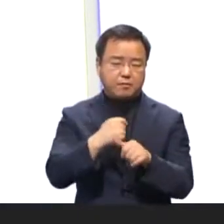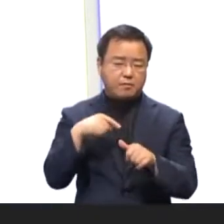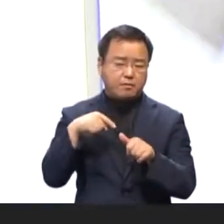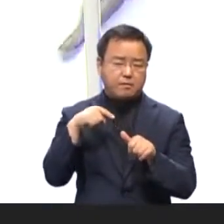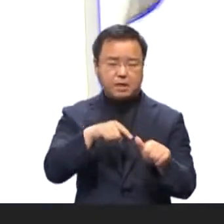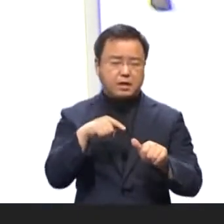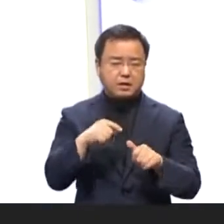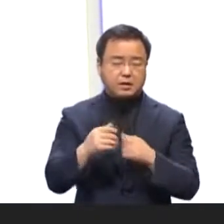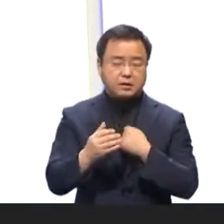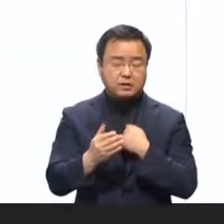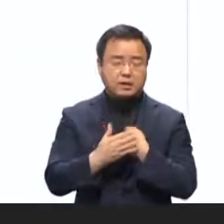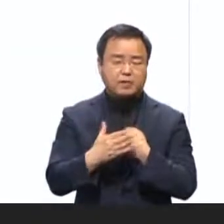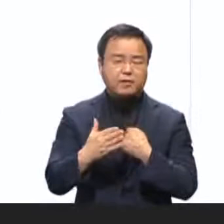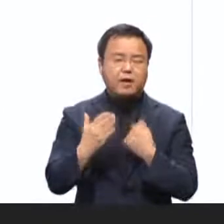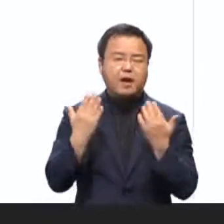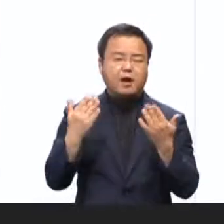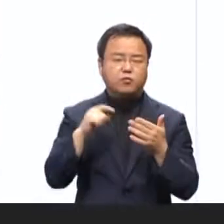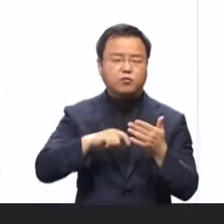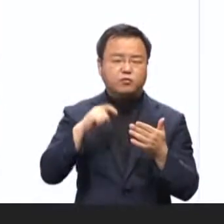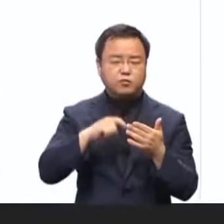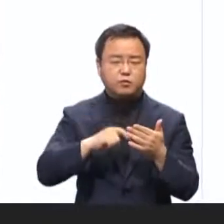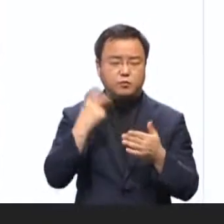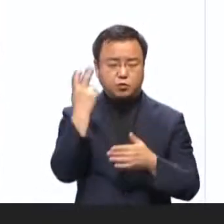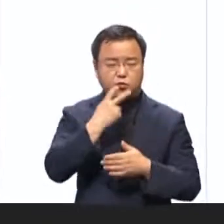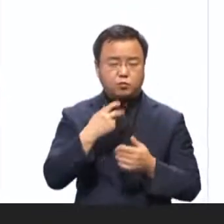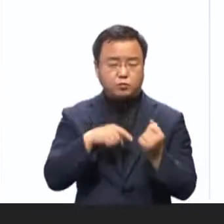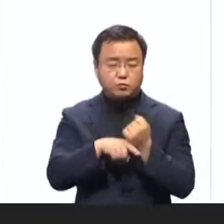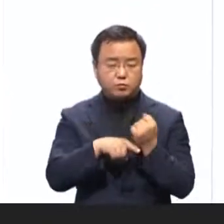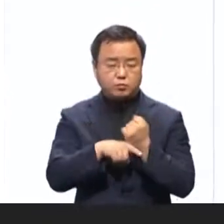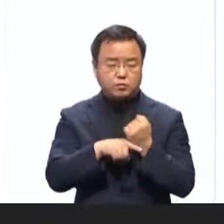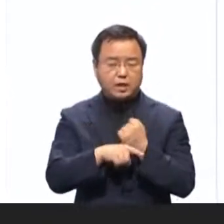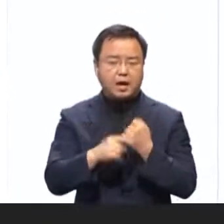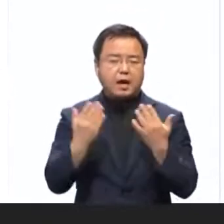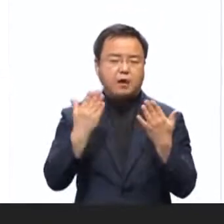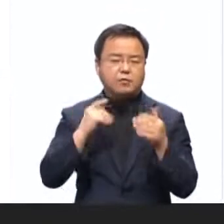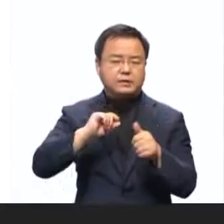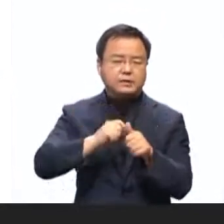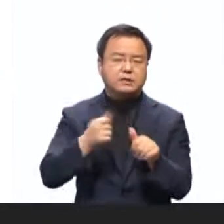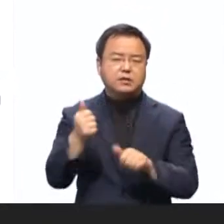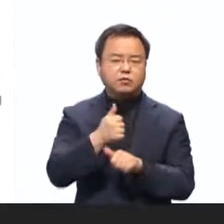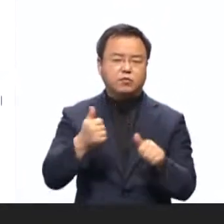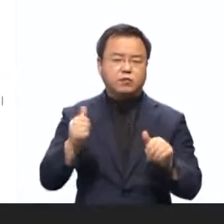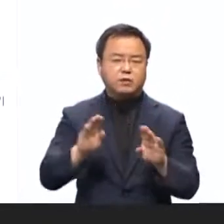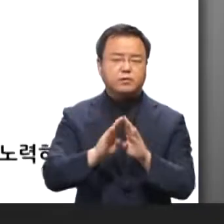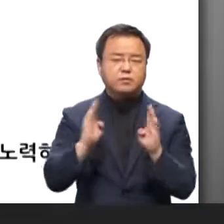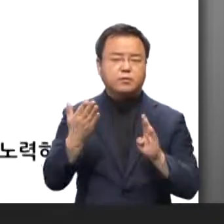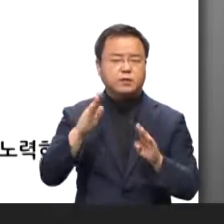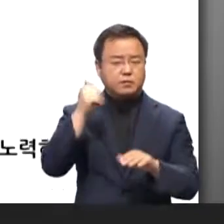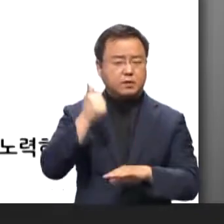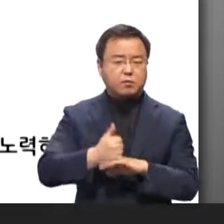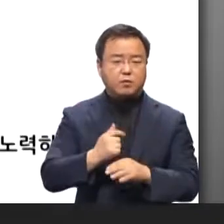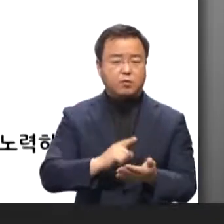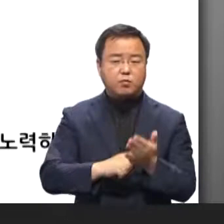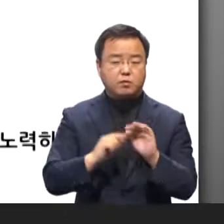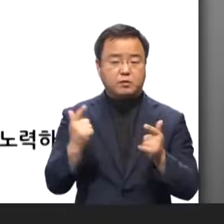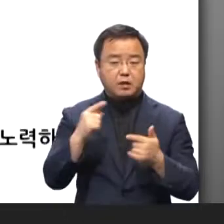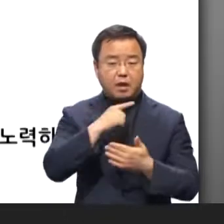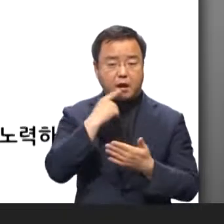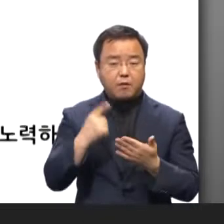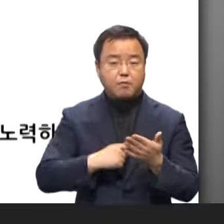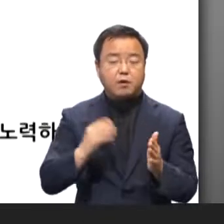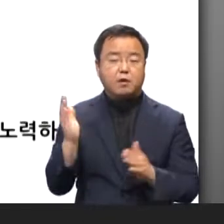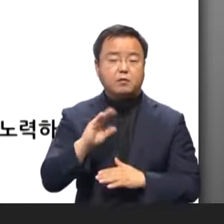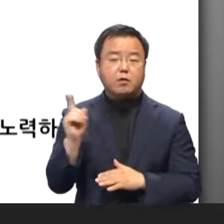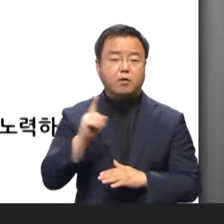조사를 받았습니다 학교 측은 징계위원회를 열어 치만 결과를 공개하지 는 않았습니다 p 학생들도 어떤